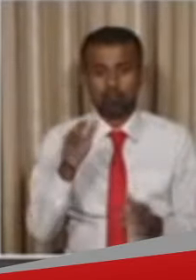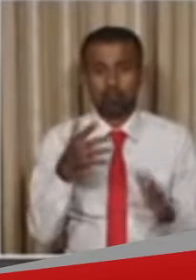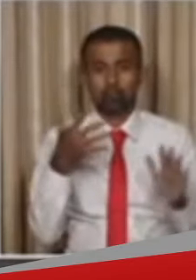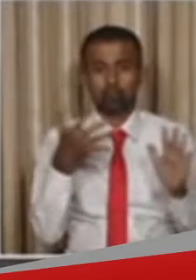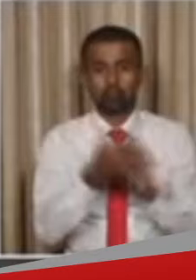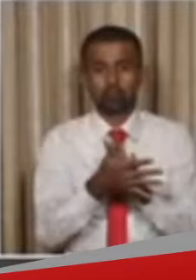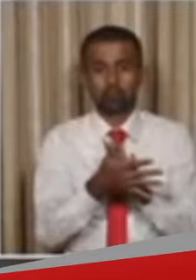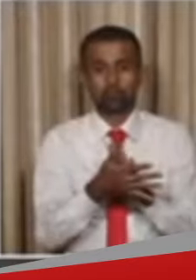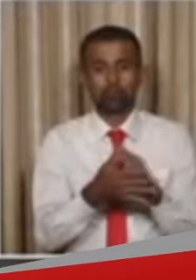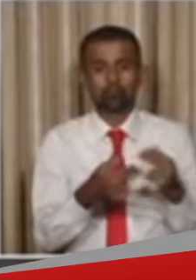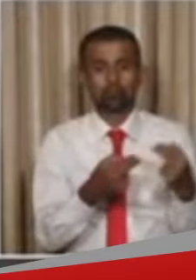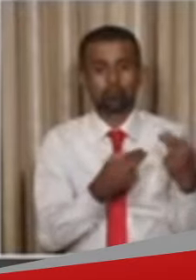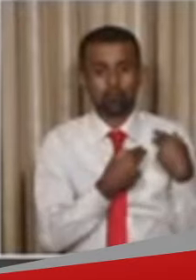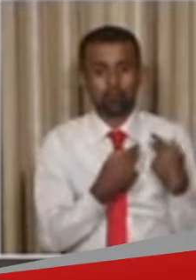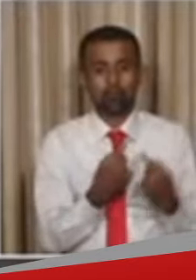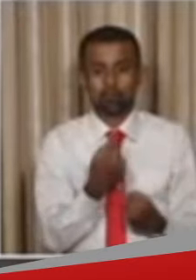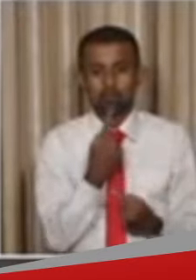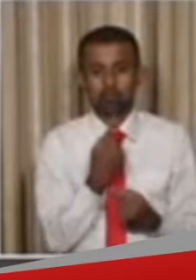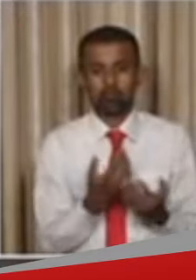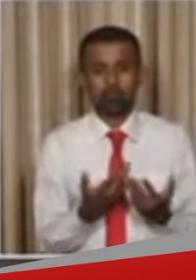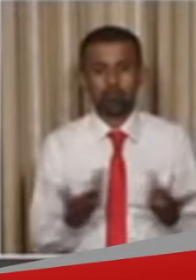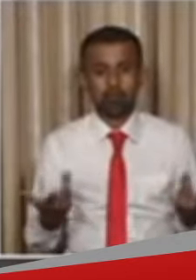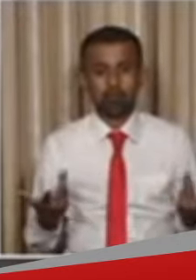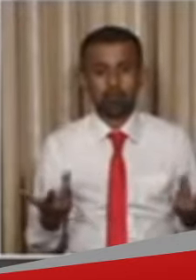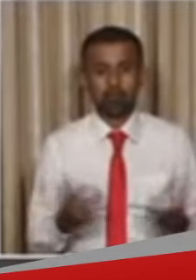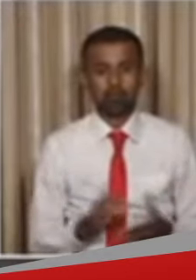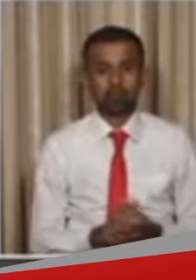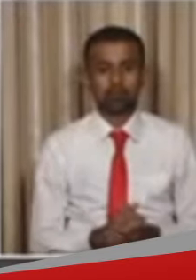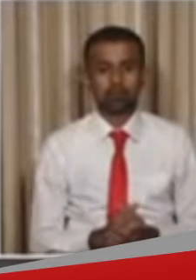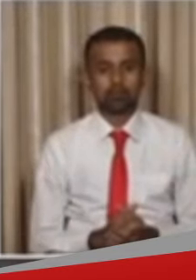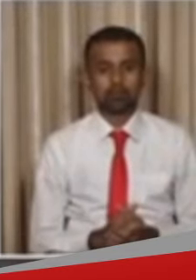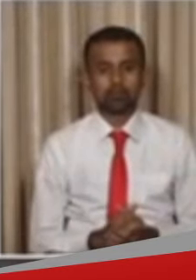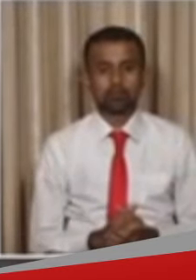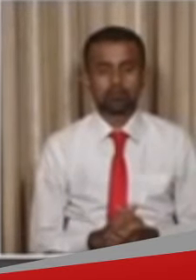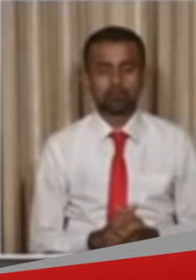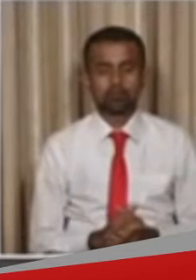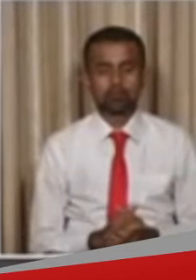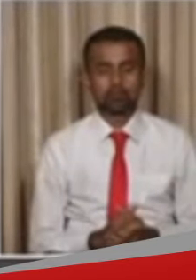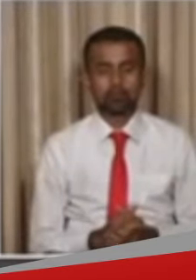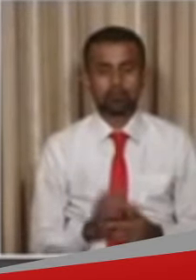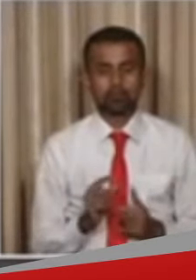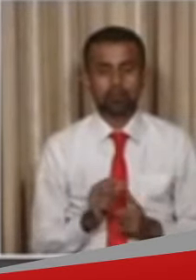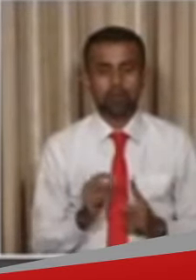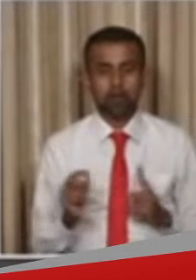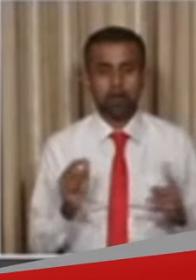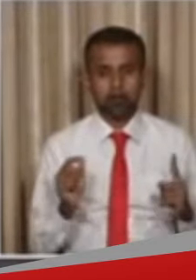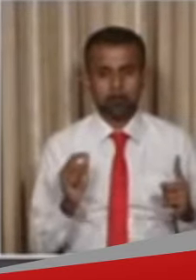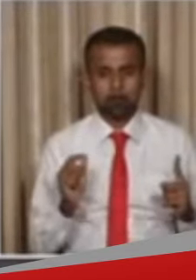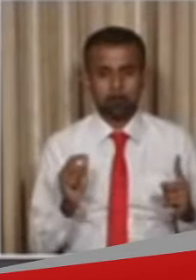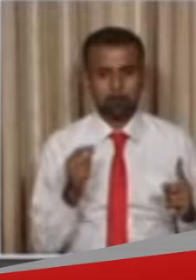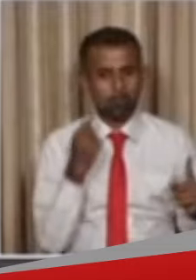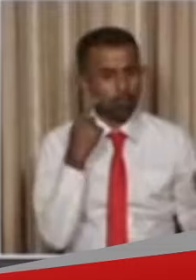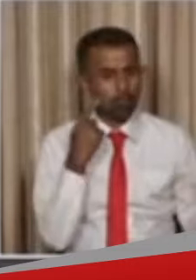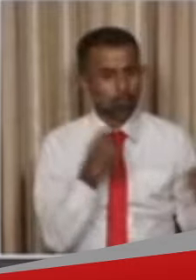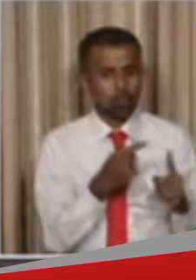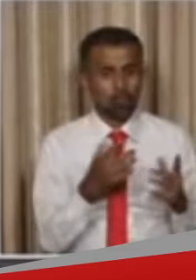පිළිබඳව වග කියන්න විදියක් නැහැ කියලා. මේ මට මිනිත්තු දෙක කාලයක් ගරු මන්ත්‍රීතුමියනි මේ මේ පිළිබඳ